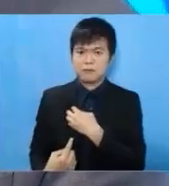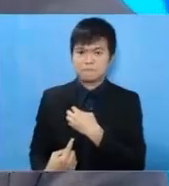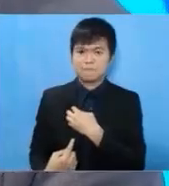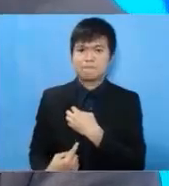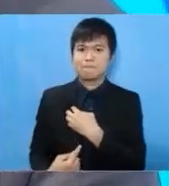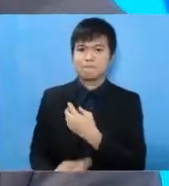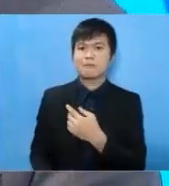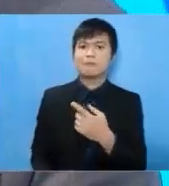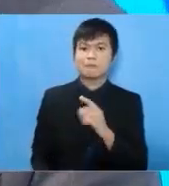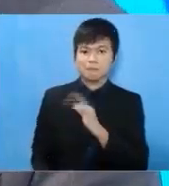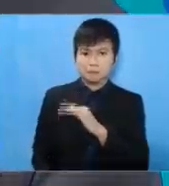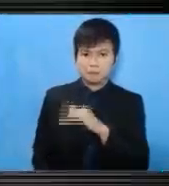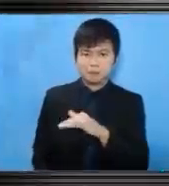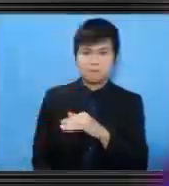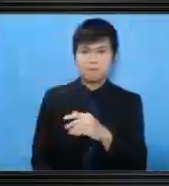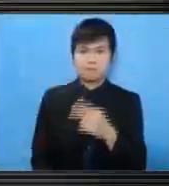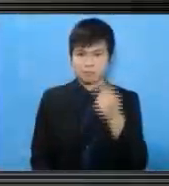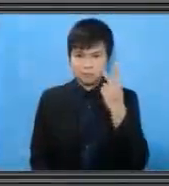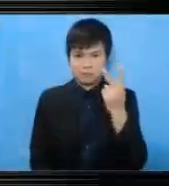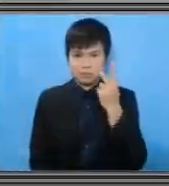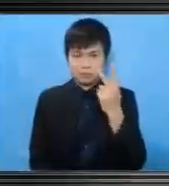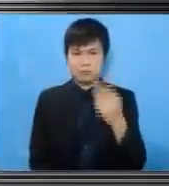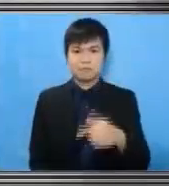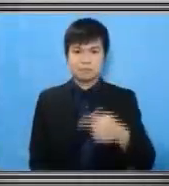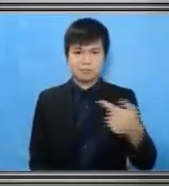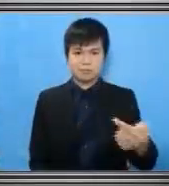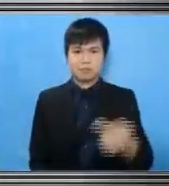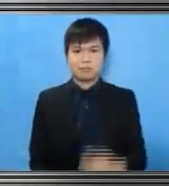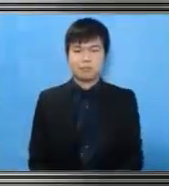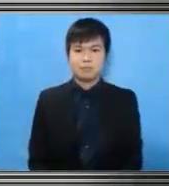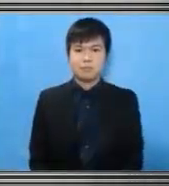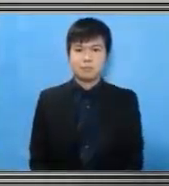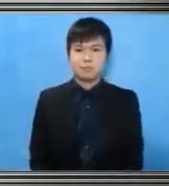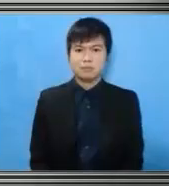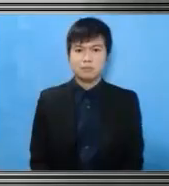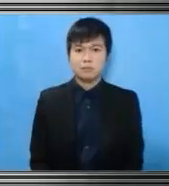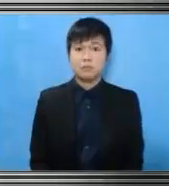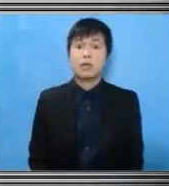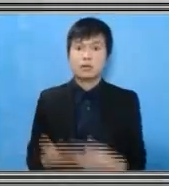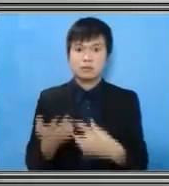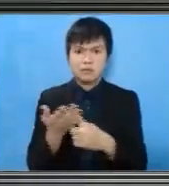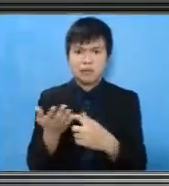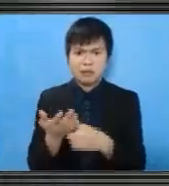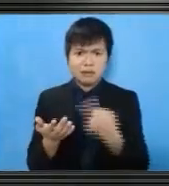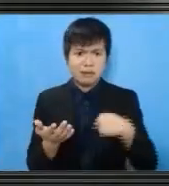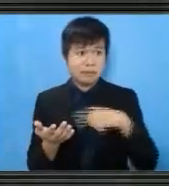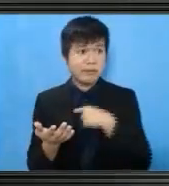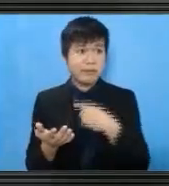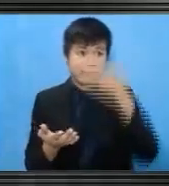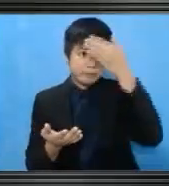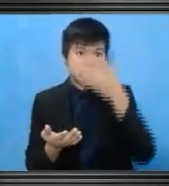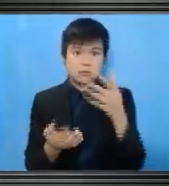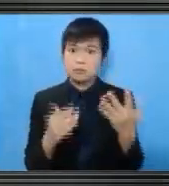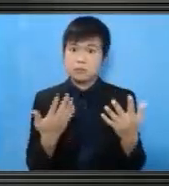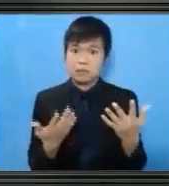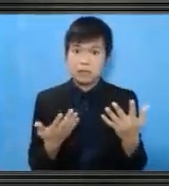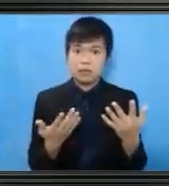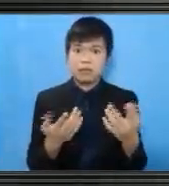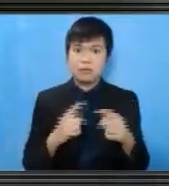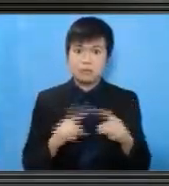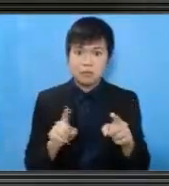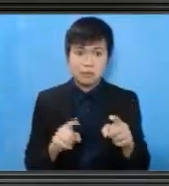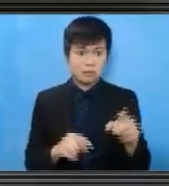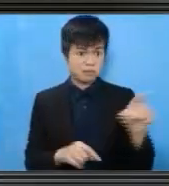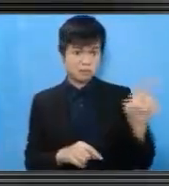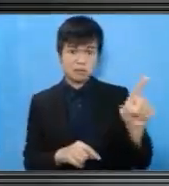Panoorin natin. Ah, okay. Tinitikitan niyo po kami kasi wala kami face shield. Pero po yung nagtitiket, hindi